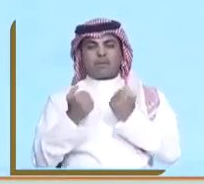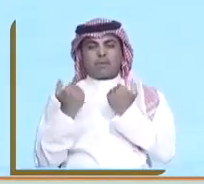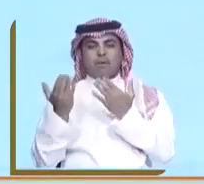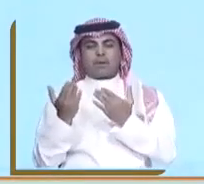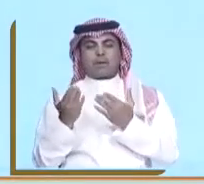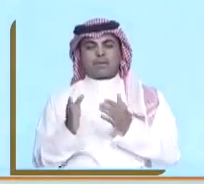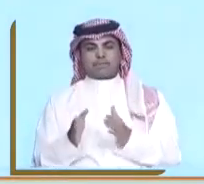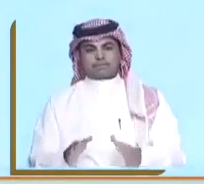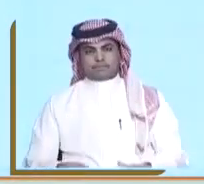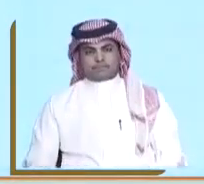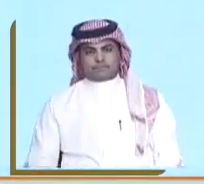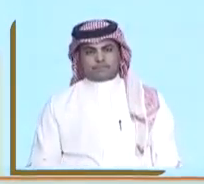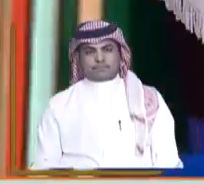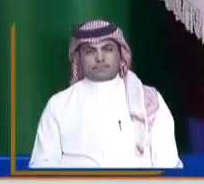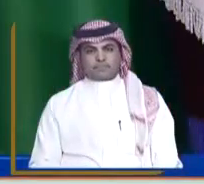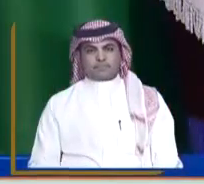المباشر